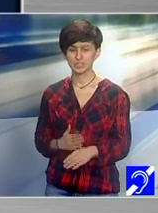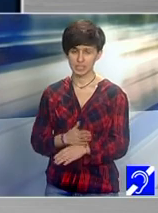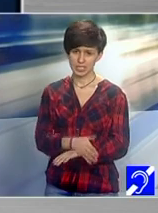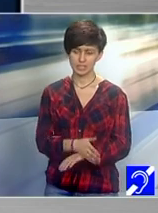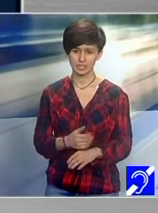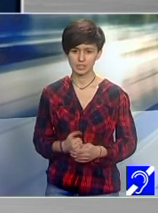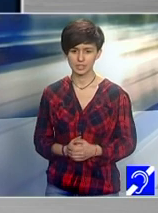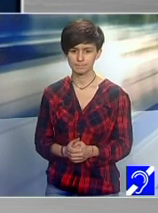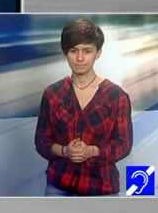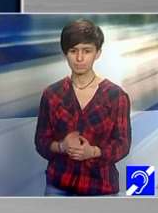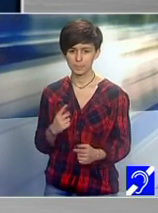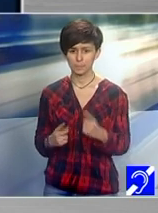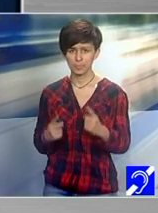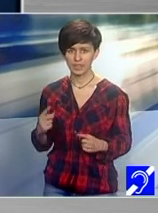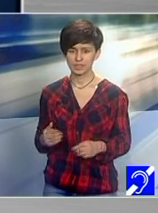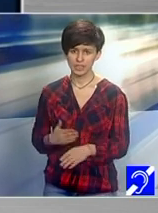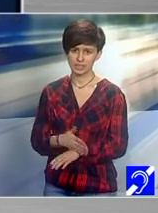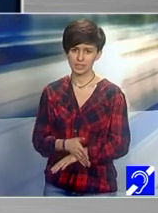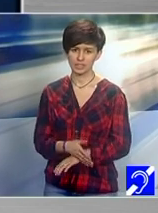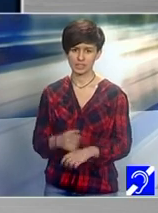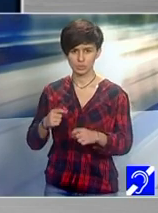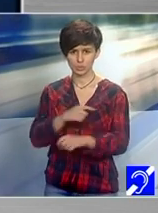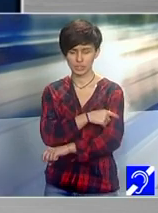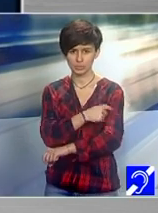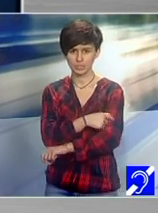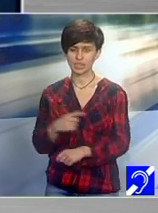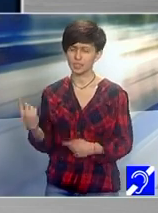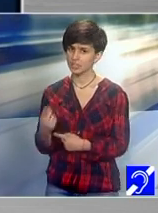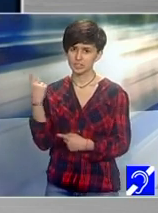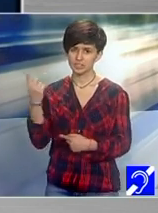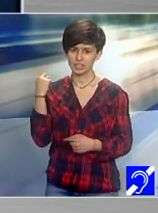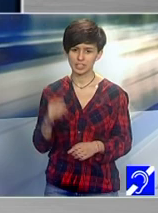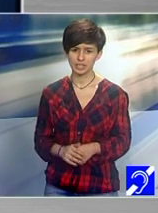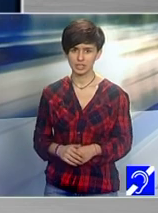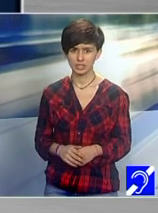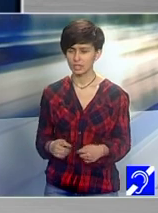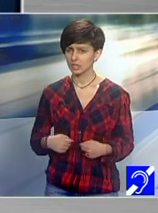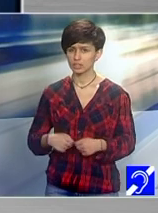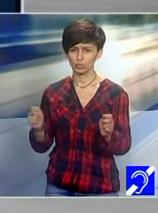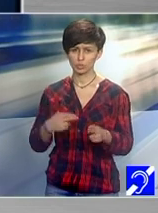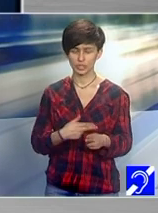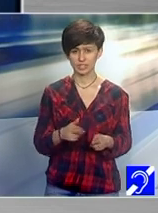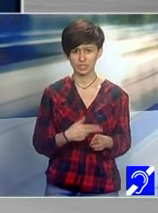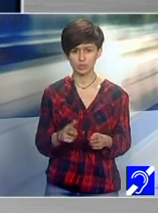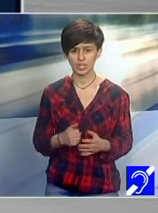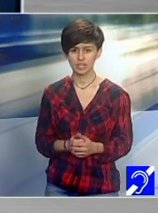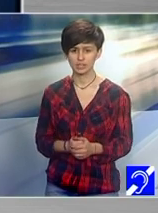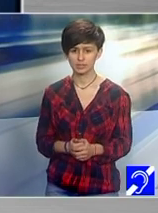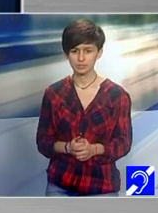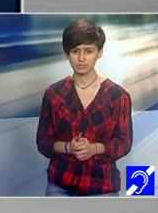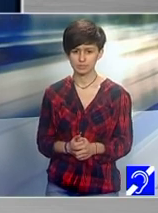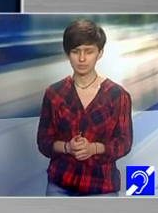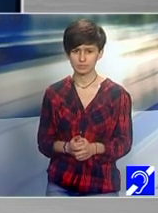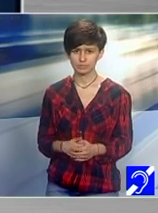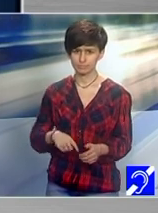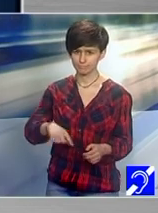parcă intri într-o sală de operație, holurile scurate, pereții scurați, fotole. Tot asta înseamnă investiție și grijă și un gospodar care se ocupă de asta.